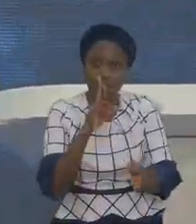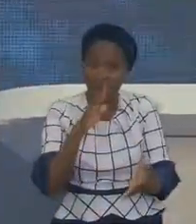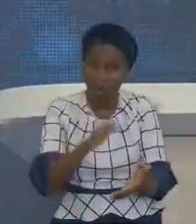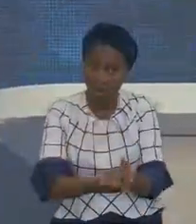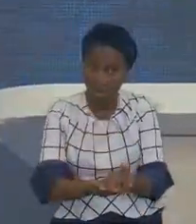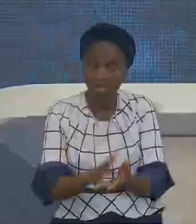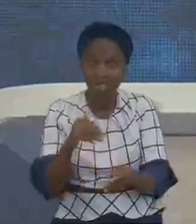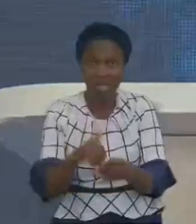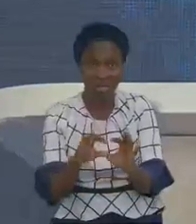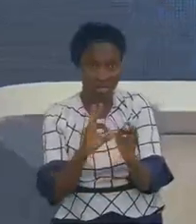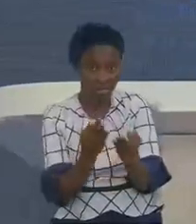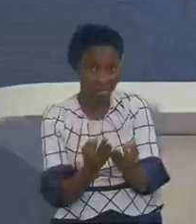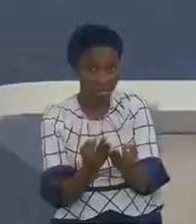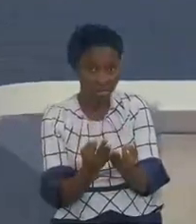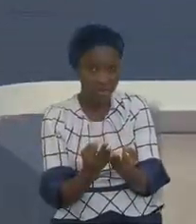Chaque domaine de ta vie,